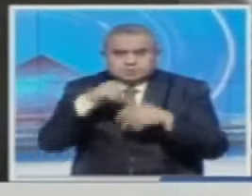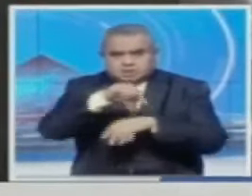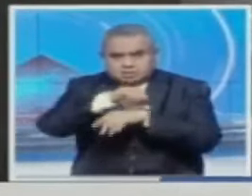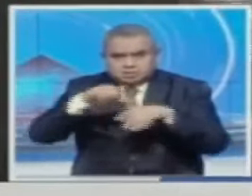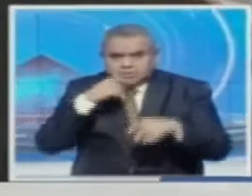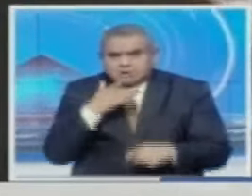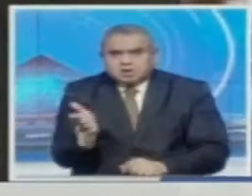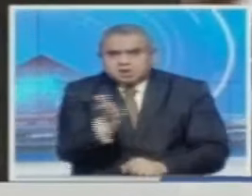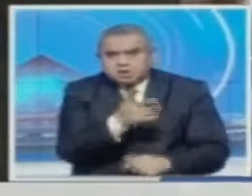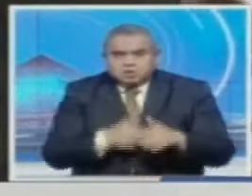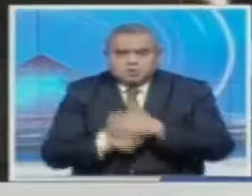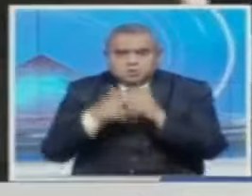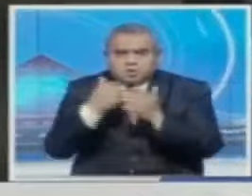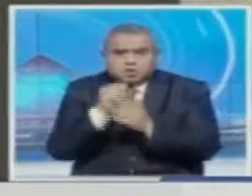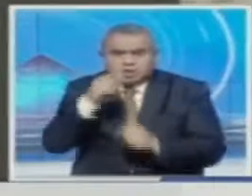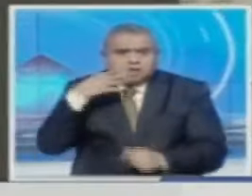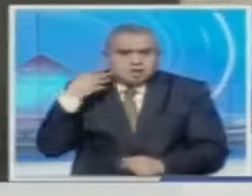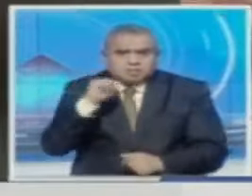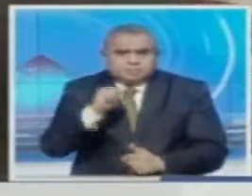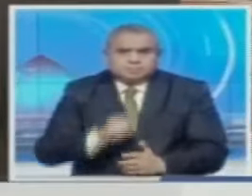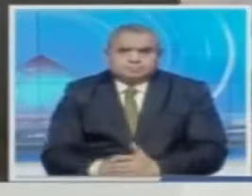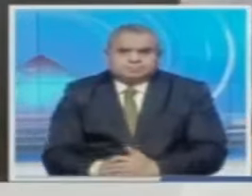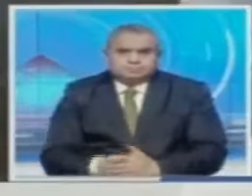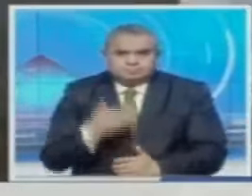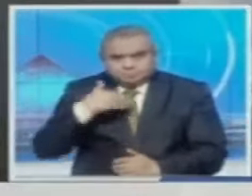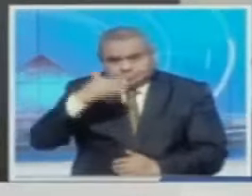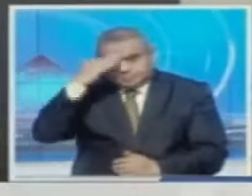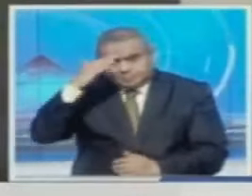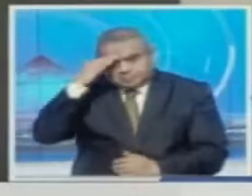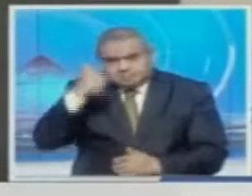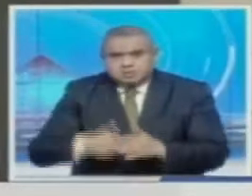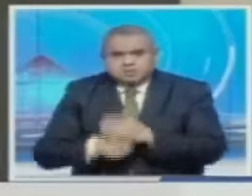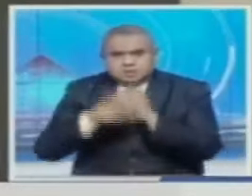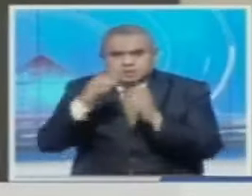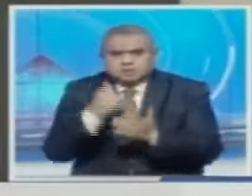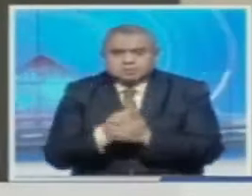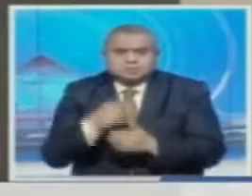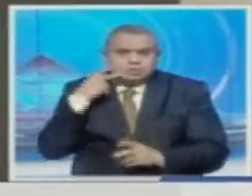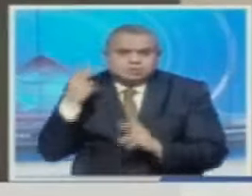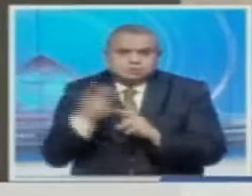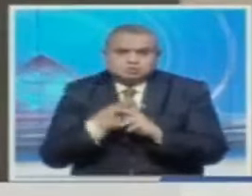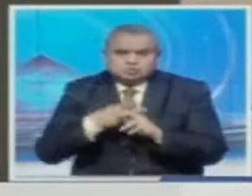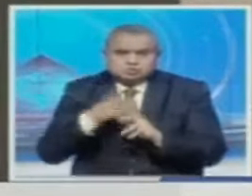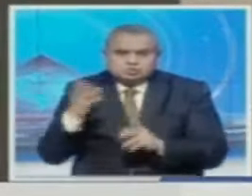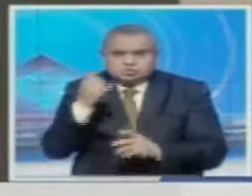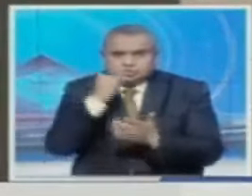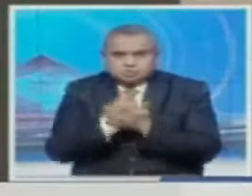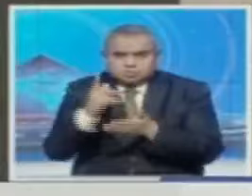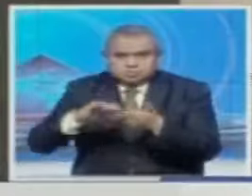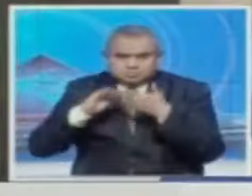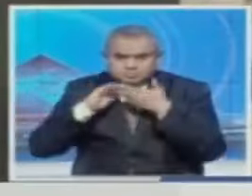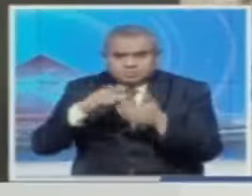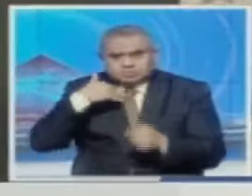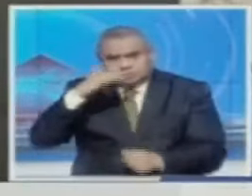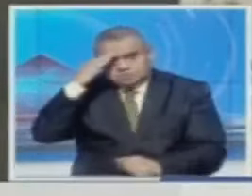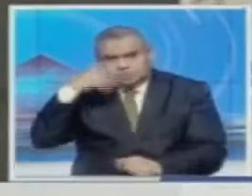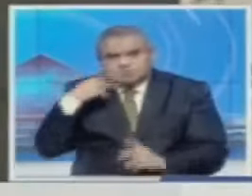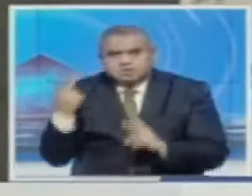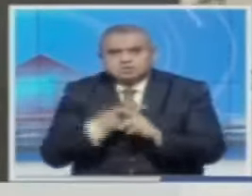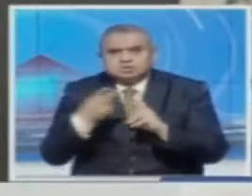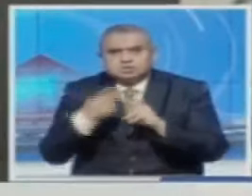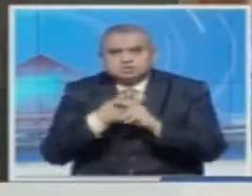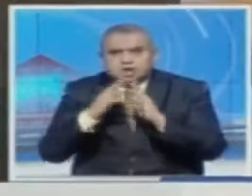في الشدائد. نعم. تحياتي يا اخواتنا الشقاء المصريين على المجهود المبذول دعم اخوتنا في